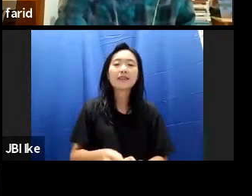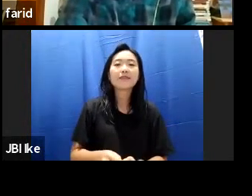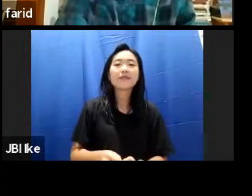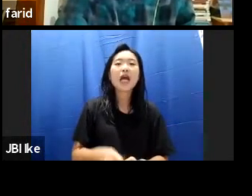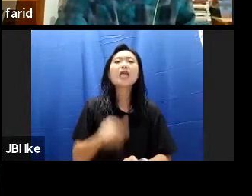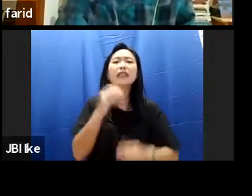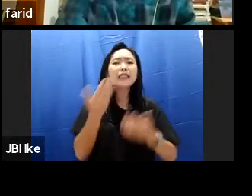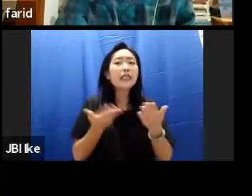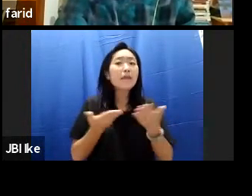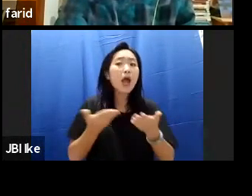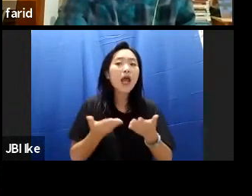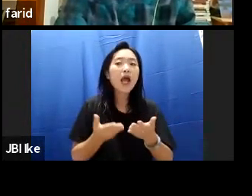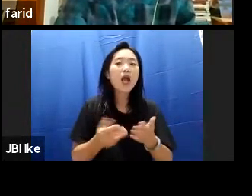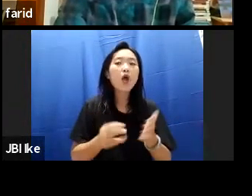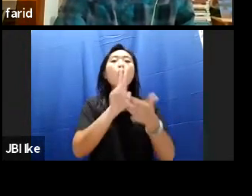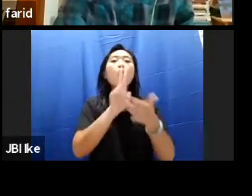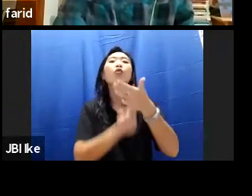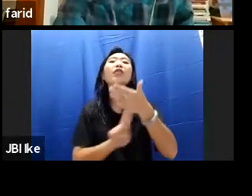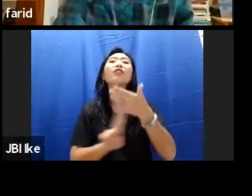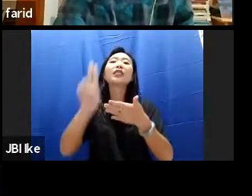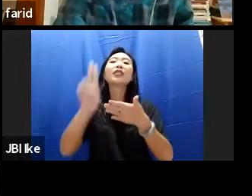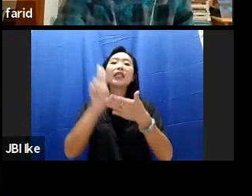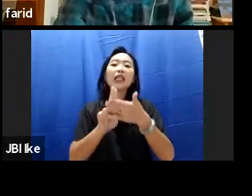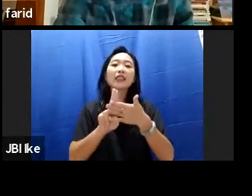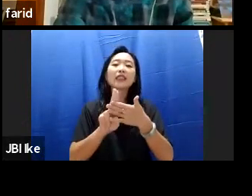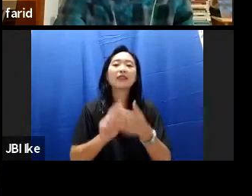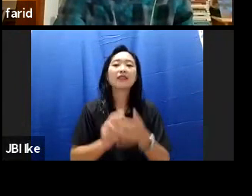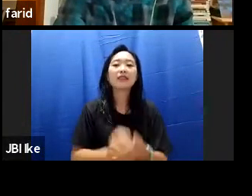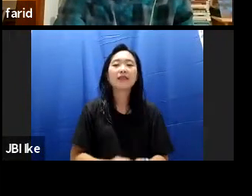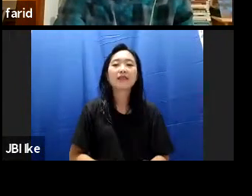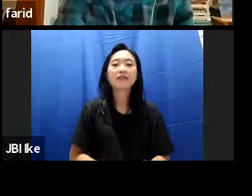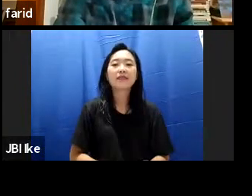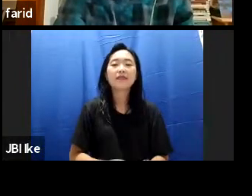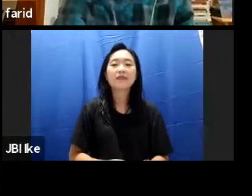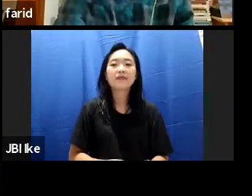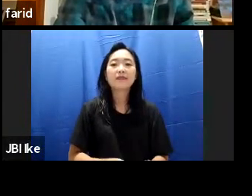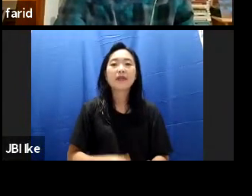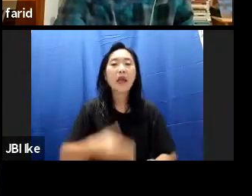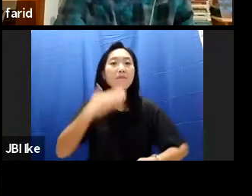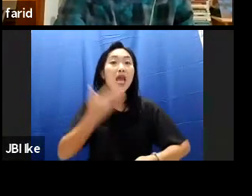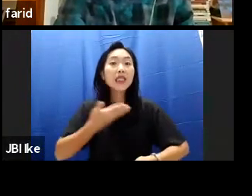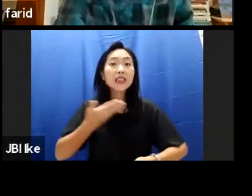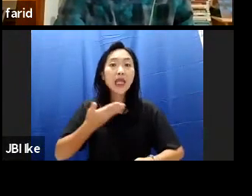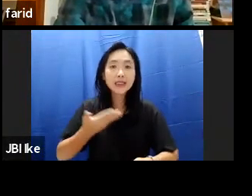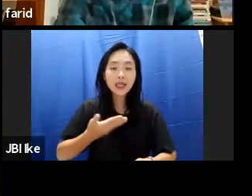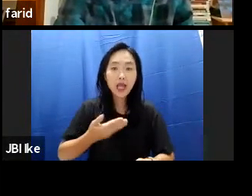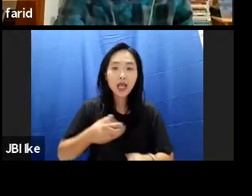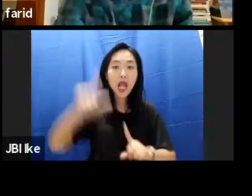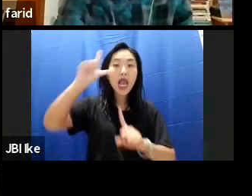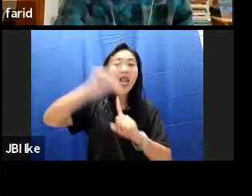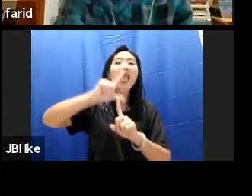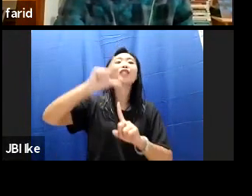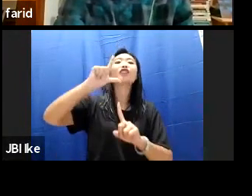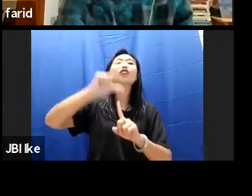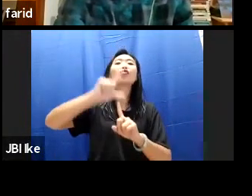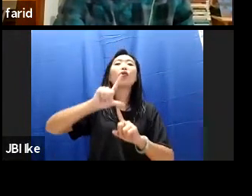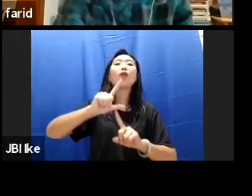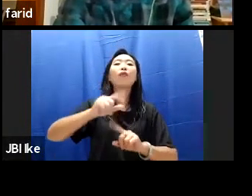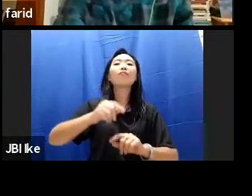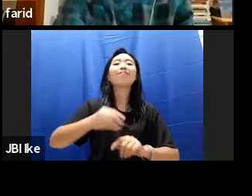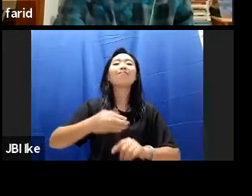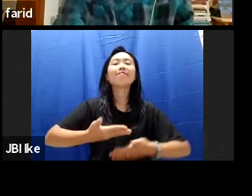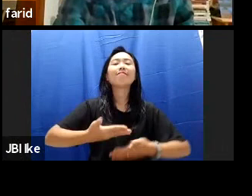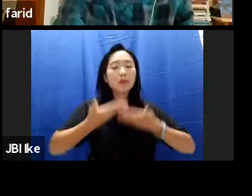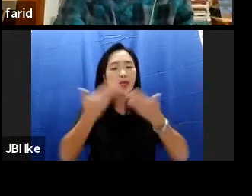questions atau pertanyaan-pertanyaan research gitu ya, yang ingin kita angkat dalam setiap temanya, kemudian kita